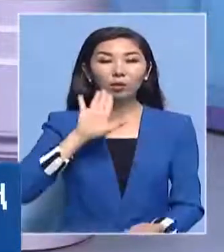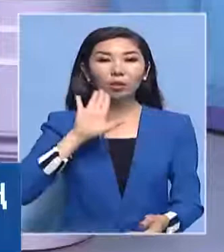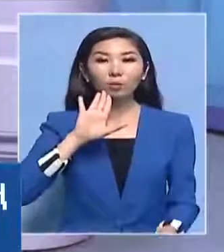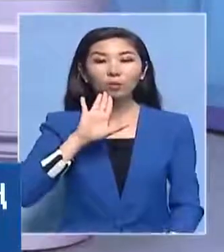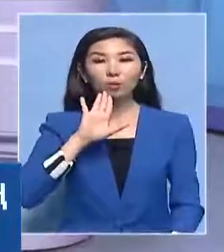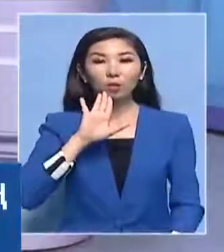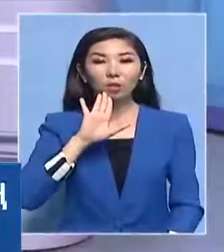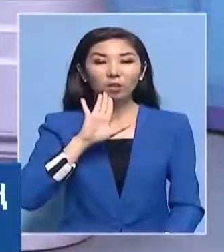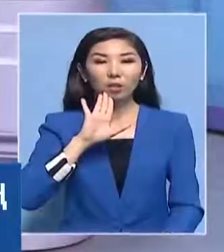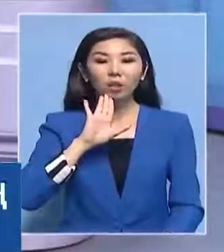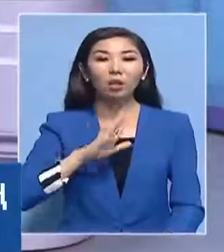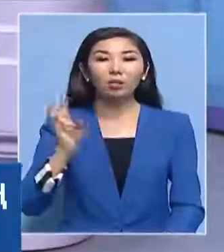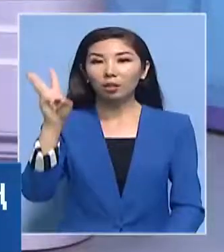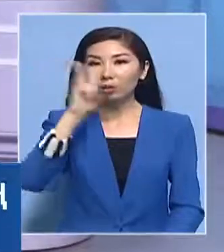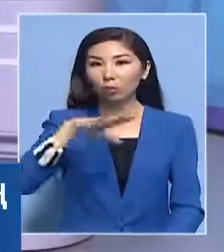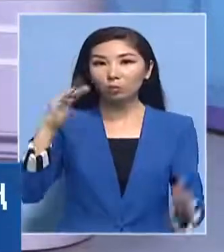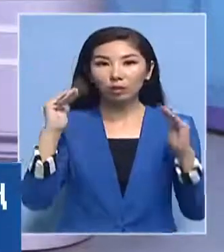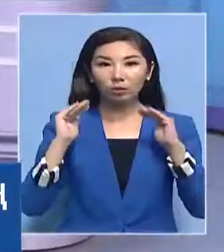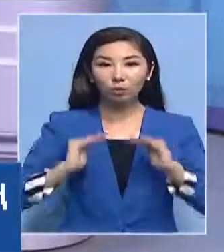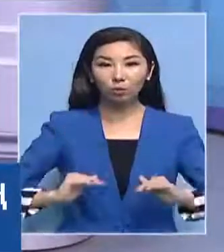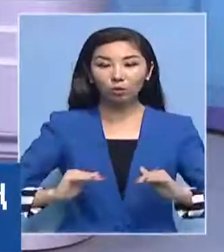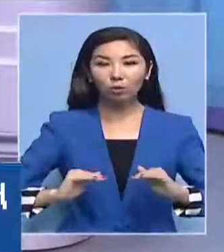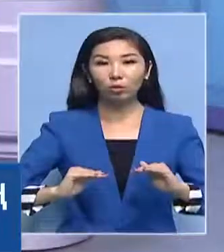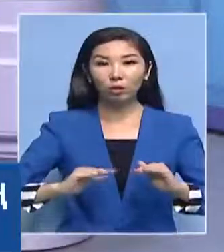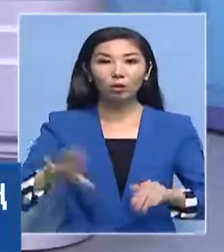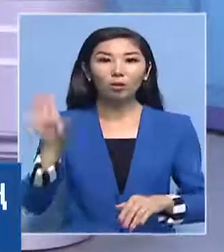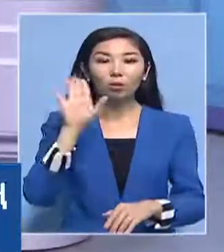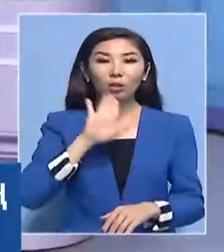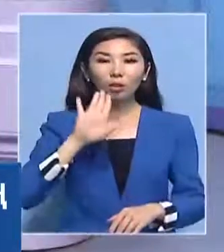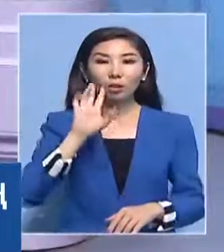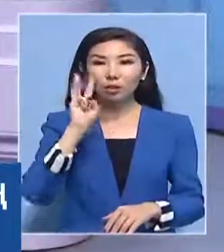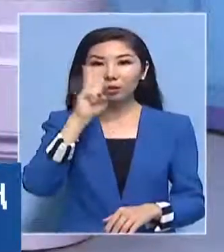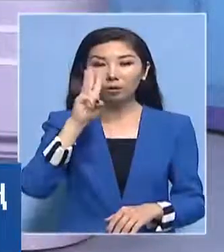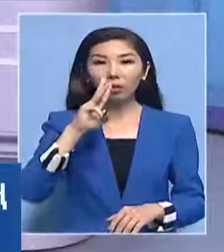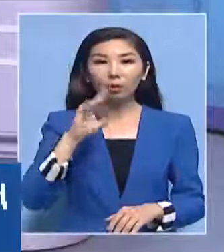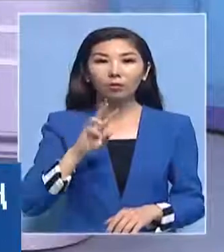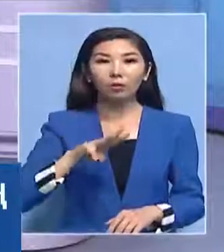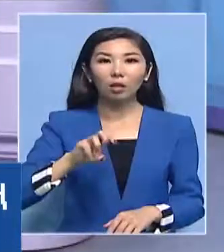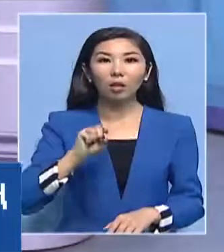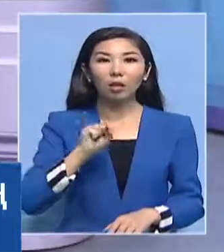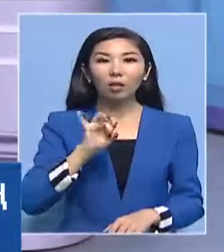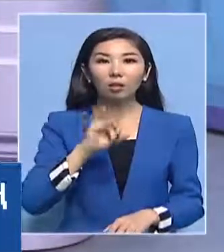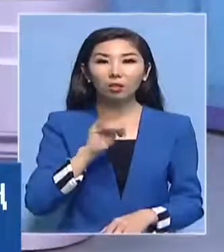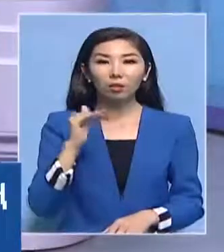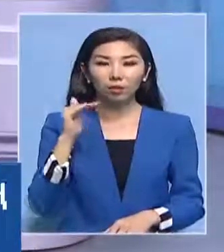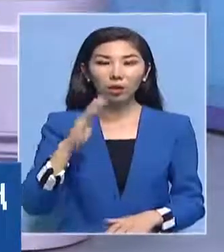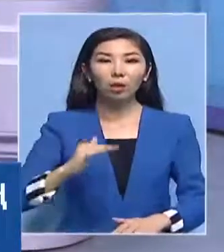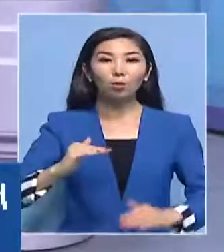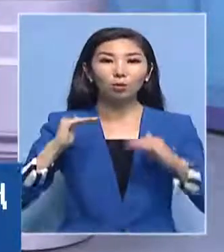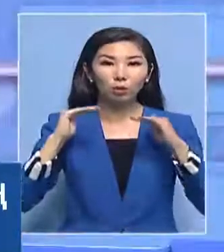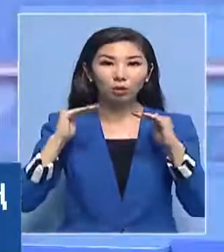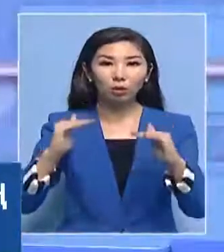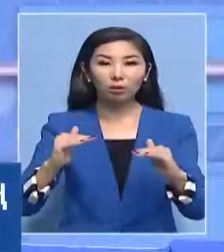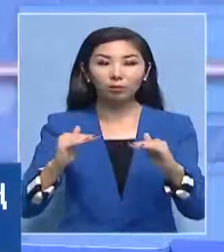кәсіподақ мүшелері жалақысы төмен. Ол жалақысын көтеру үшін тариф көтерілу керек. Экономикалық жағдайда тариф көтерілді,